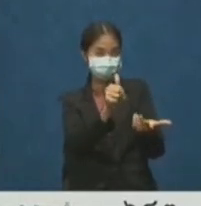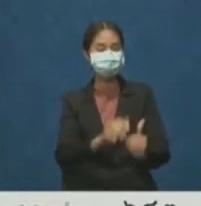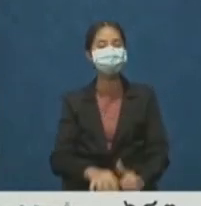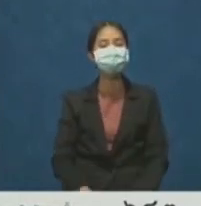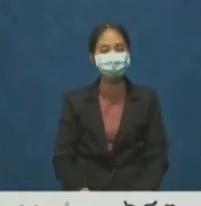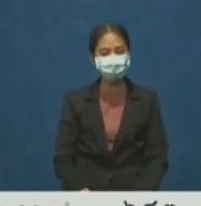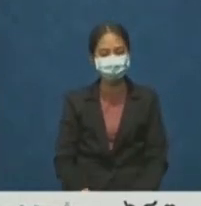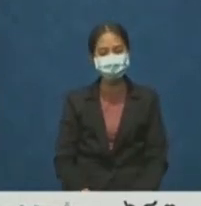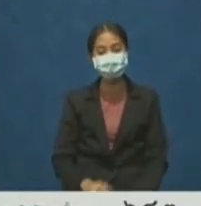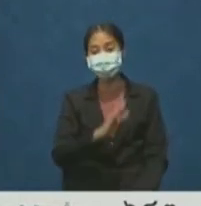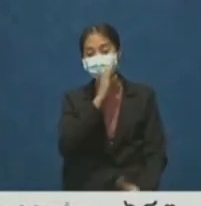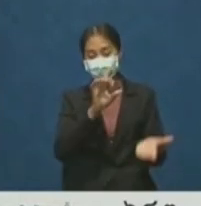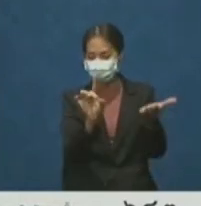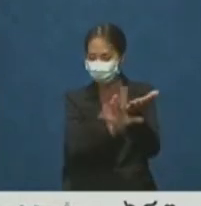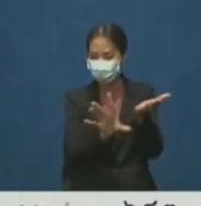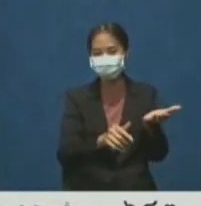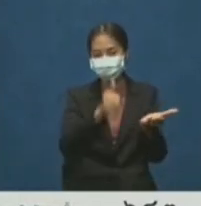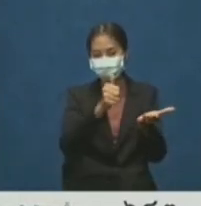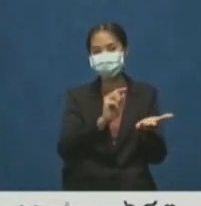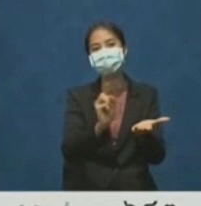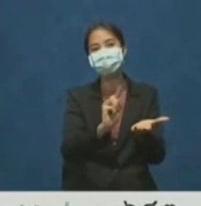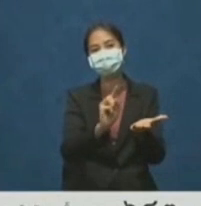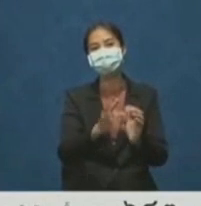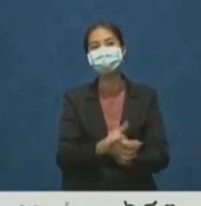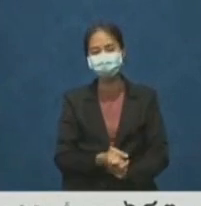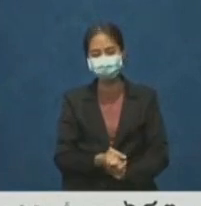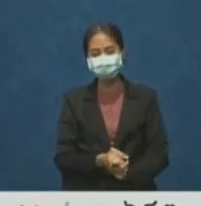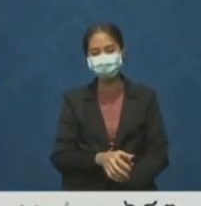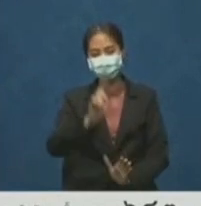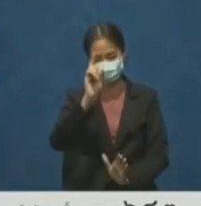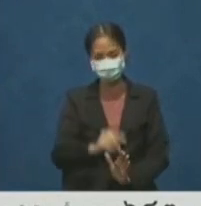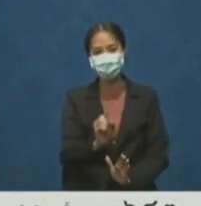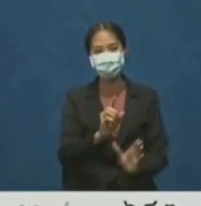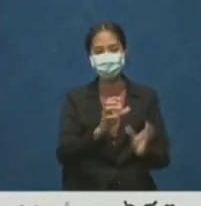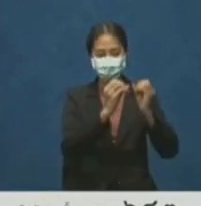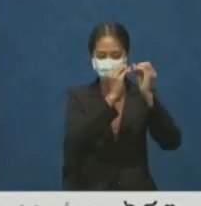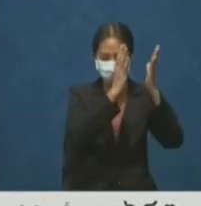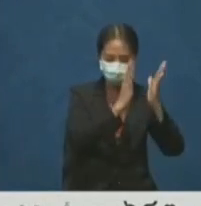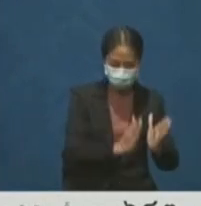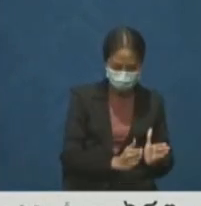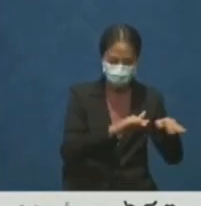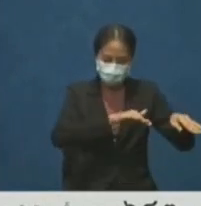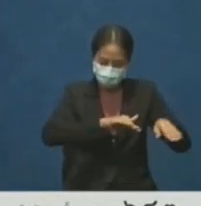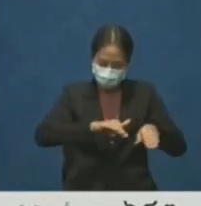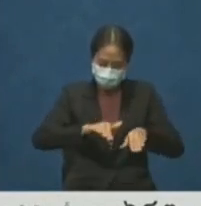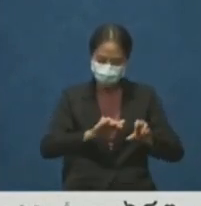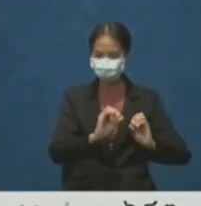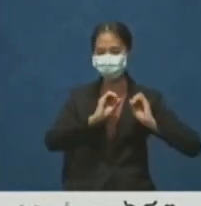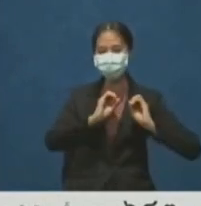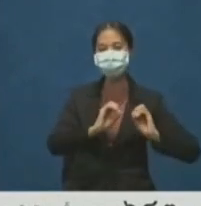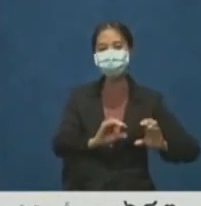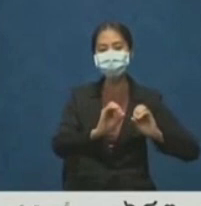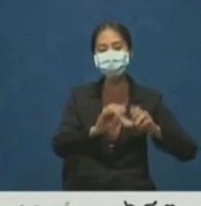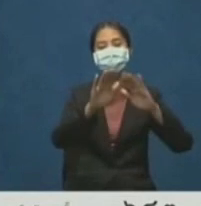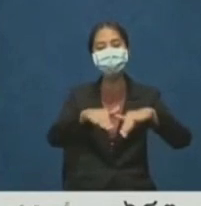พนะผมเน้นย้ำที่มีคุณภาพการมีคุณภาพก็ประกอบไปด้วยที่ผมเรียนเมื่อกี้นะครับว่ามีทั้งครูอาจารย์ที่พร้อม